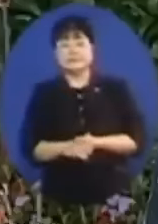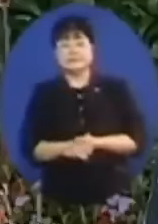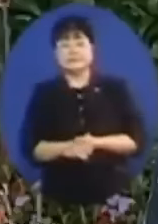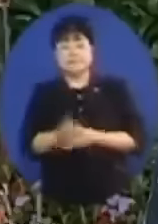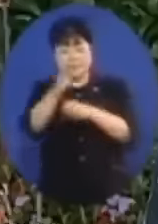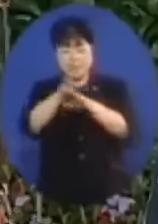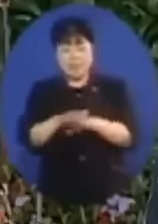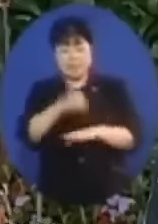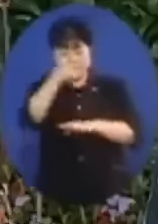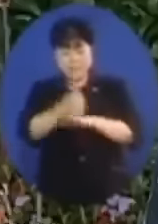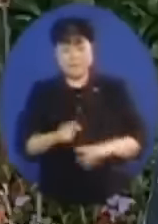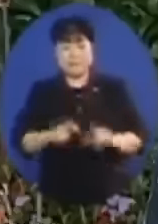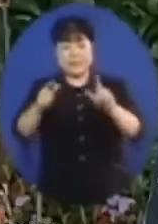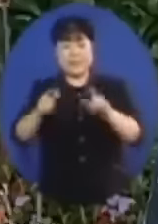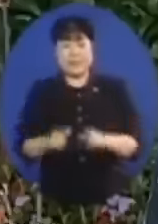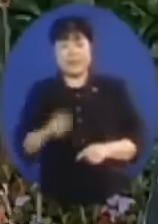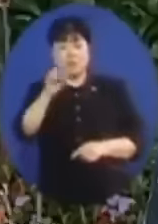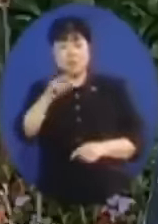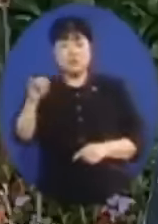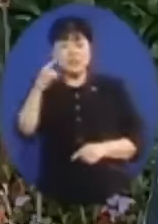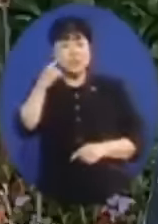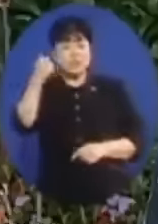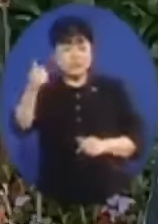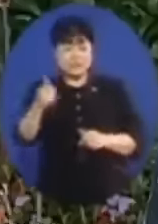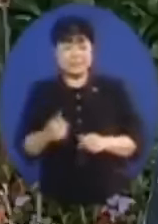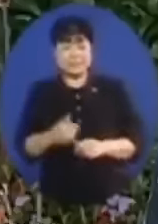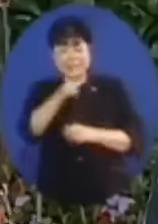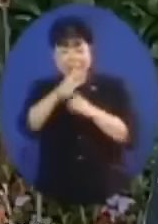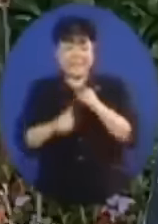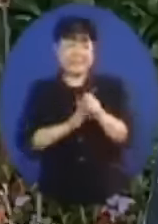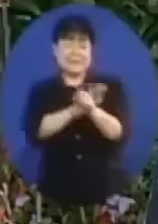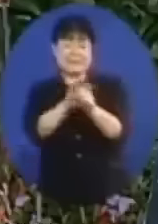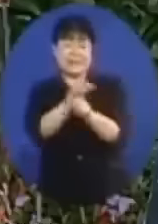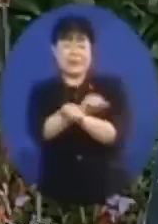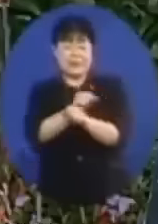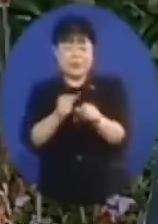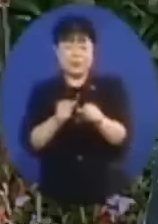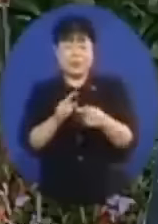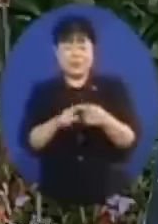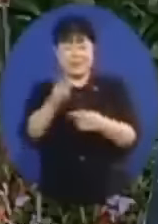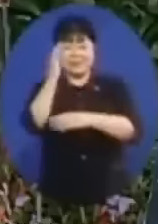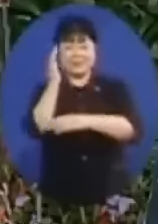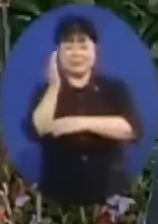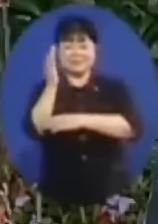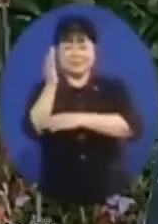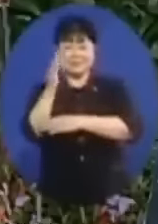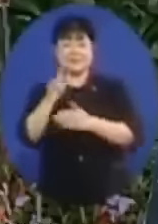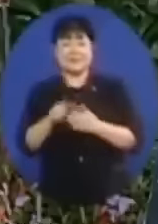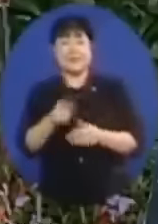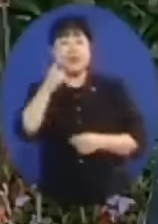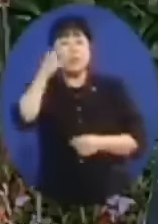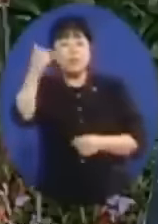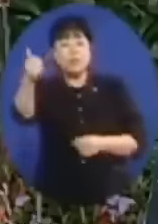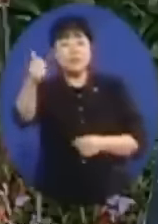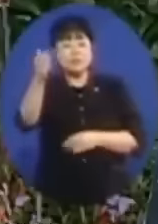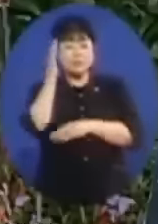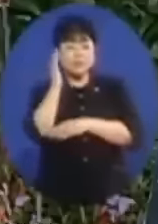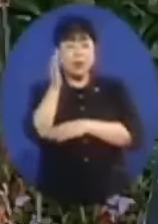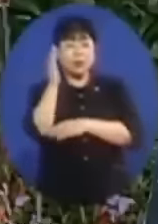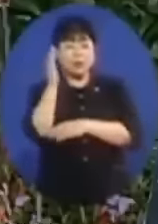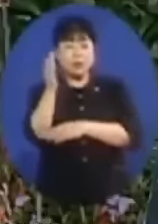집회 마지막 날 무디 목사님은 하나님의 사랑과 용서에 대해 설교하셨습니다. 이때 목사님의